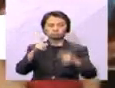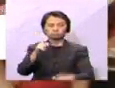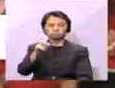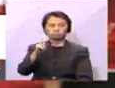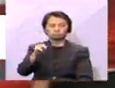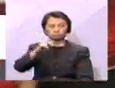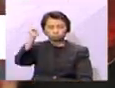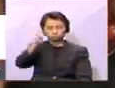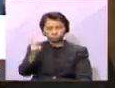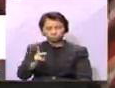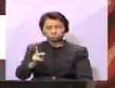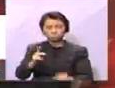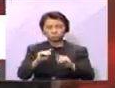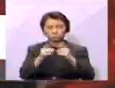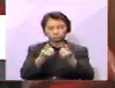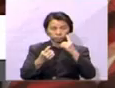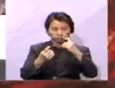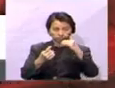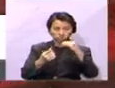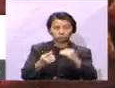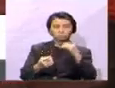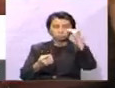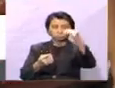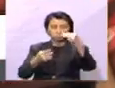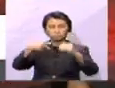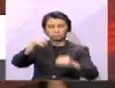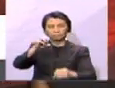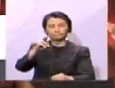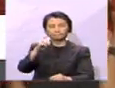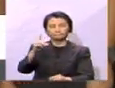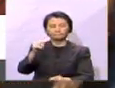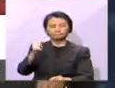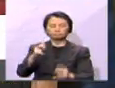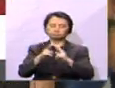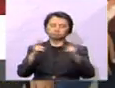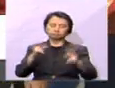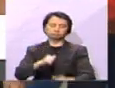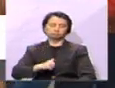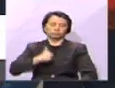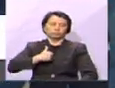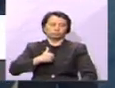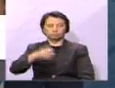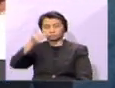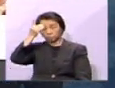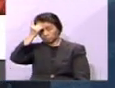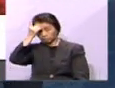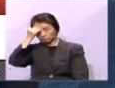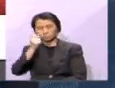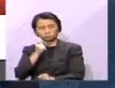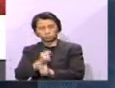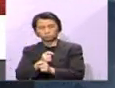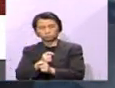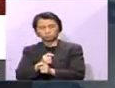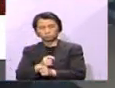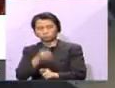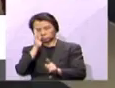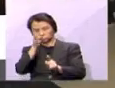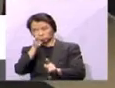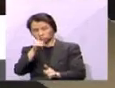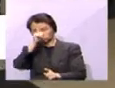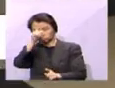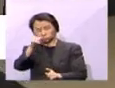tanbot naik dari division 1 ke liga perdana juga sangat membahagakan namun Datuk Wira roslan tetap memberikan sasaran